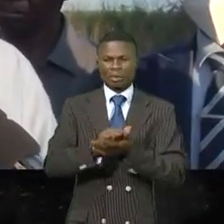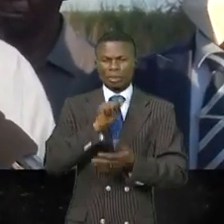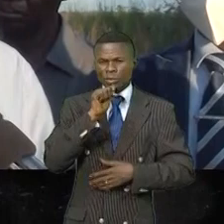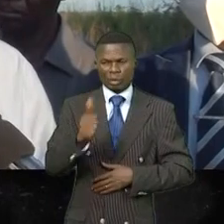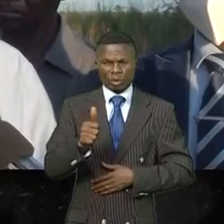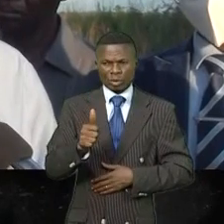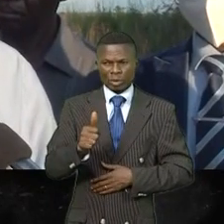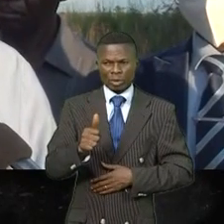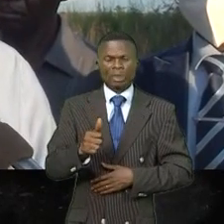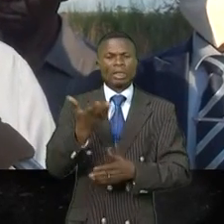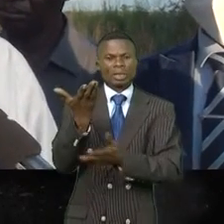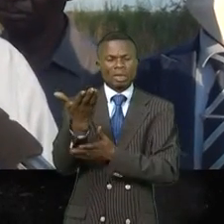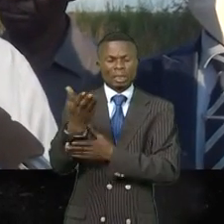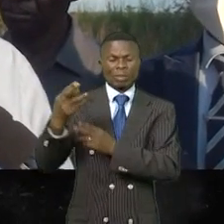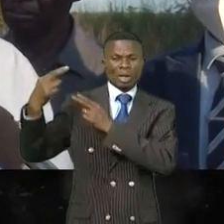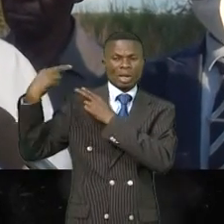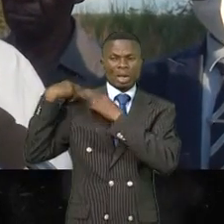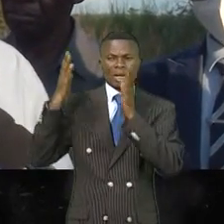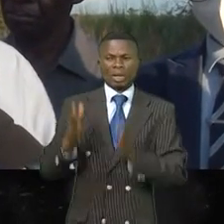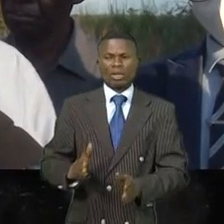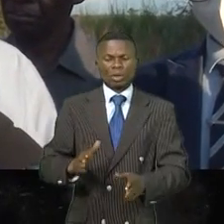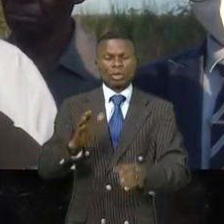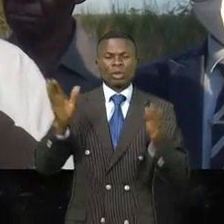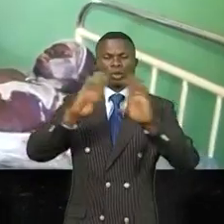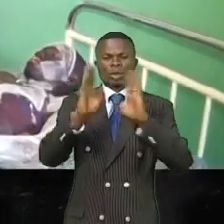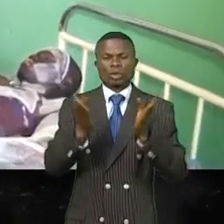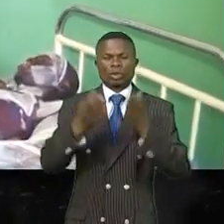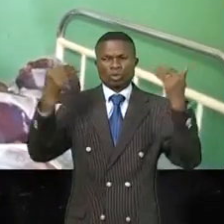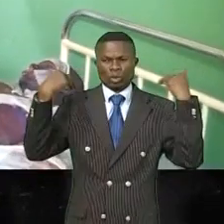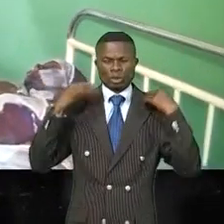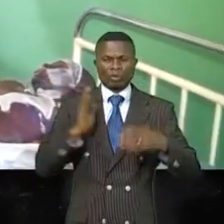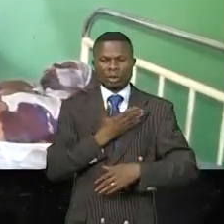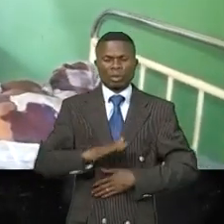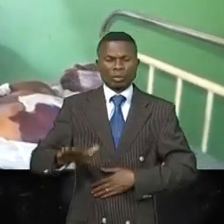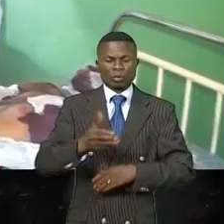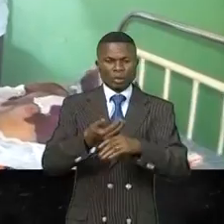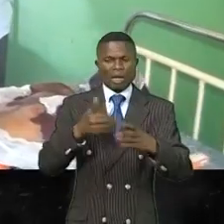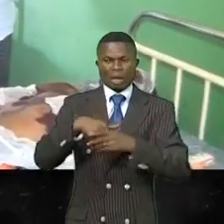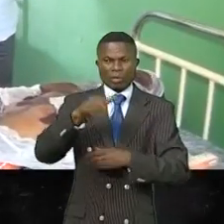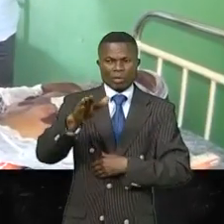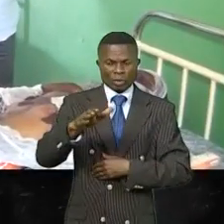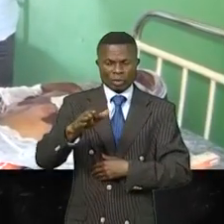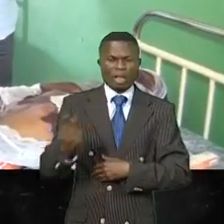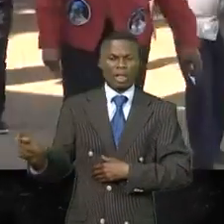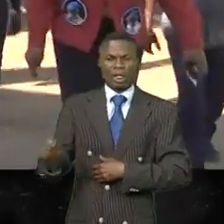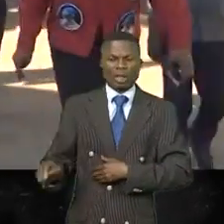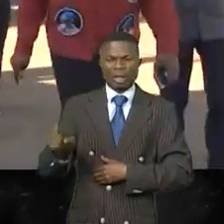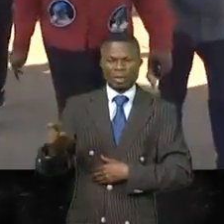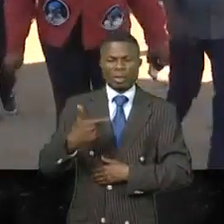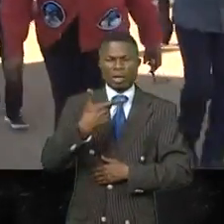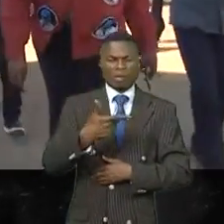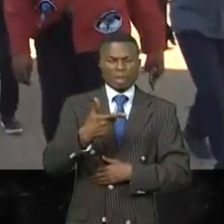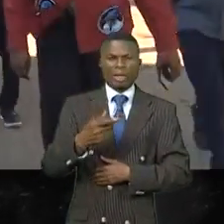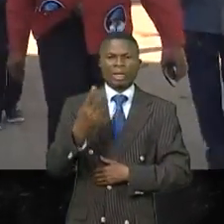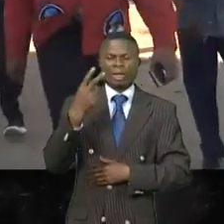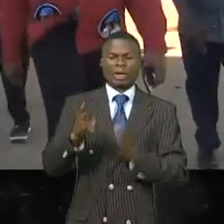appelle de la responsabilité au niveau des dirigeants. Avant de quitter Massima Nimba ce mardi 13 avril 2021,